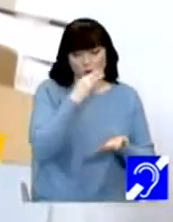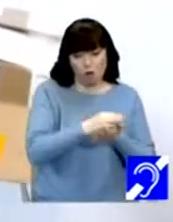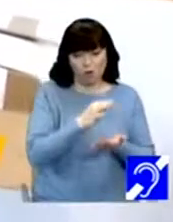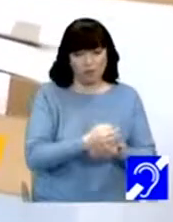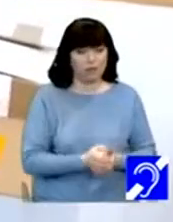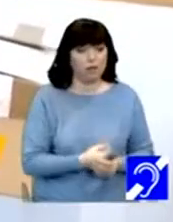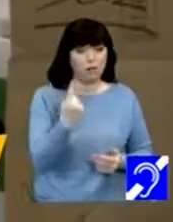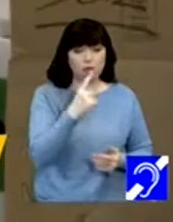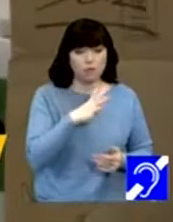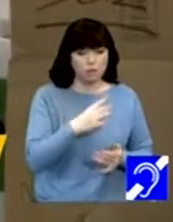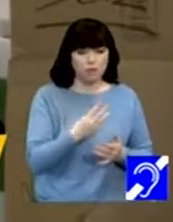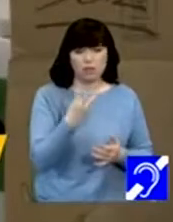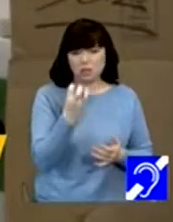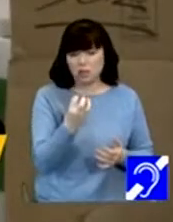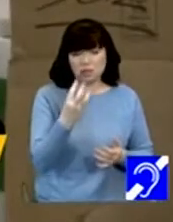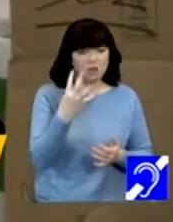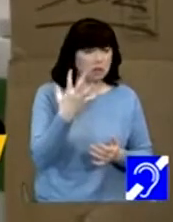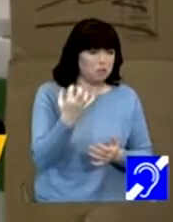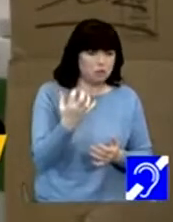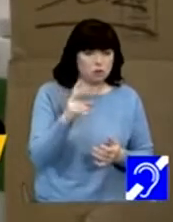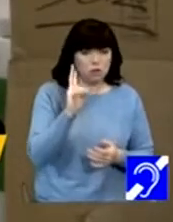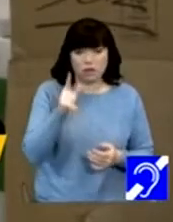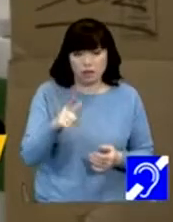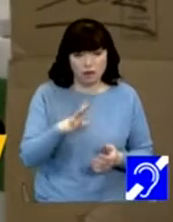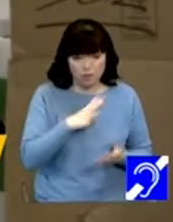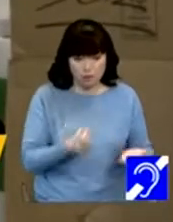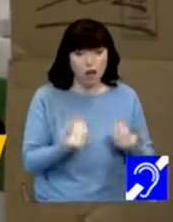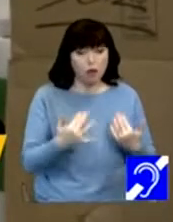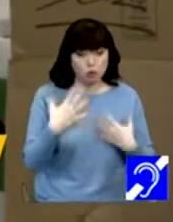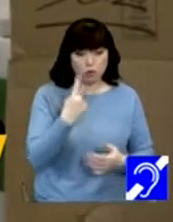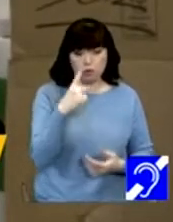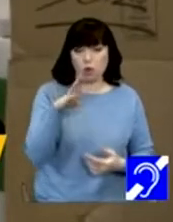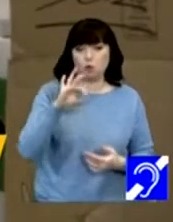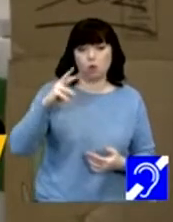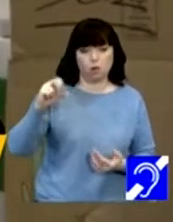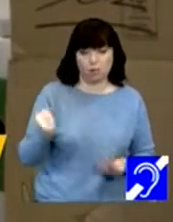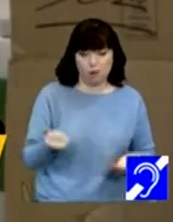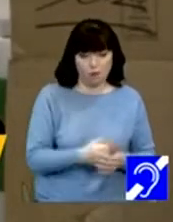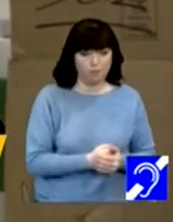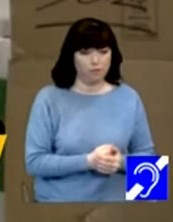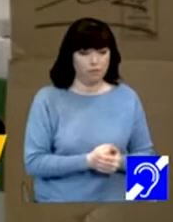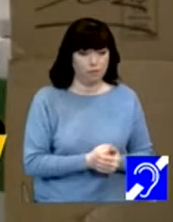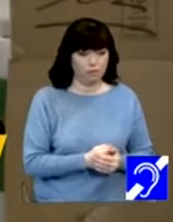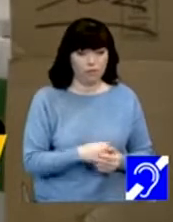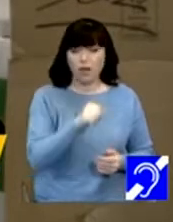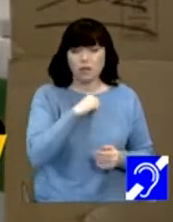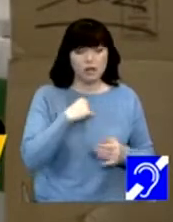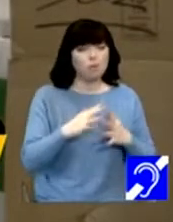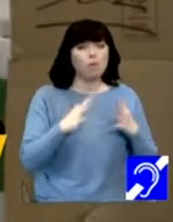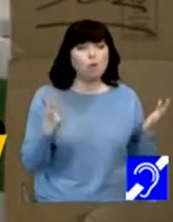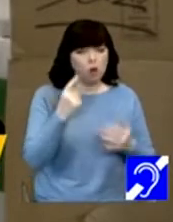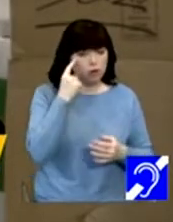aproape 350-400 de kg, nu știu cât au fost, acum sunt la o toană. În cea mai mare